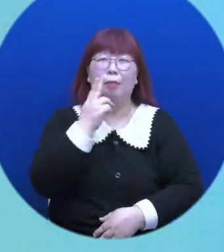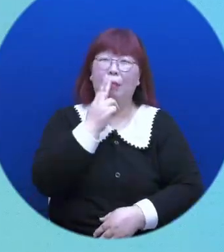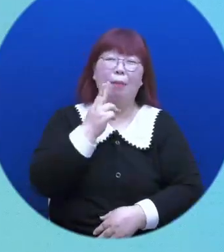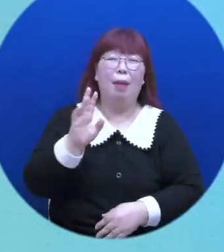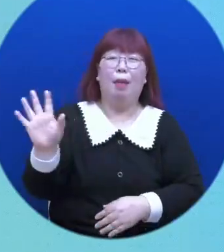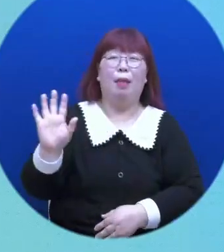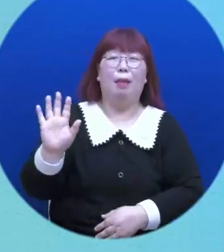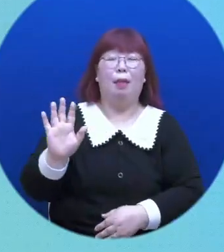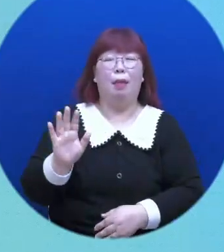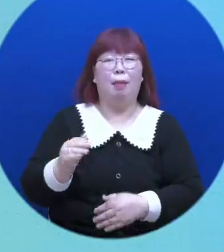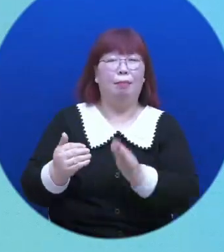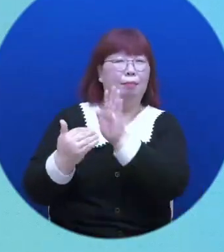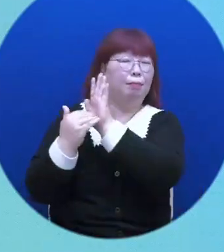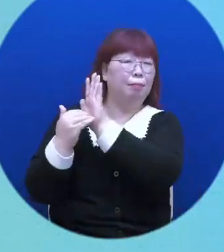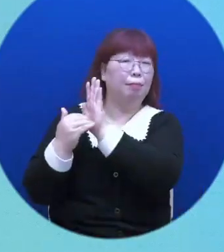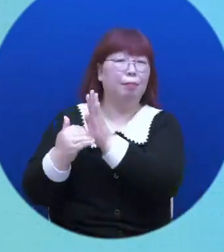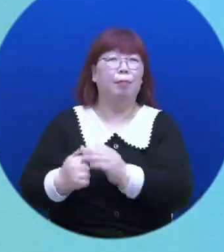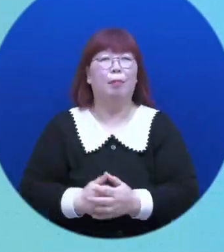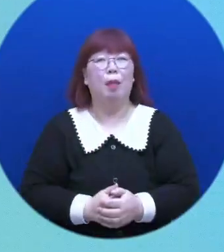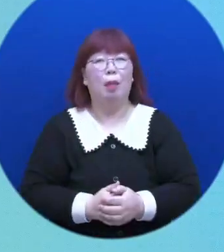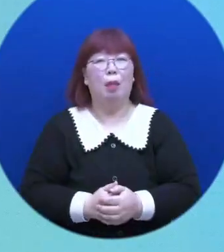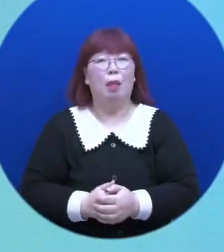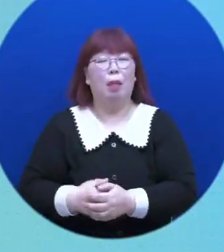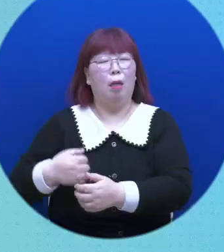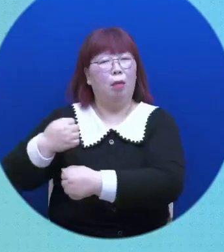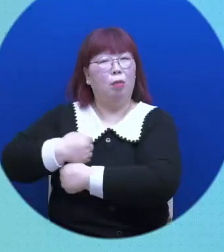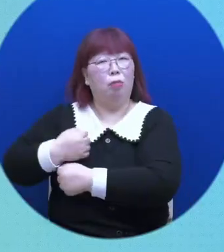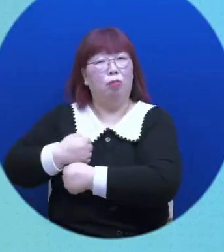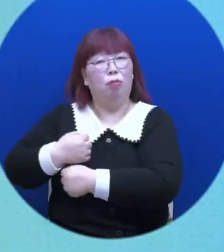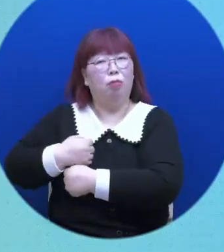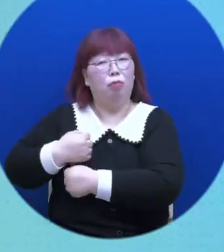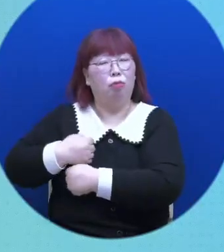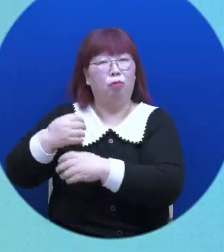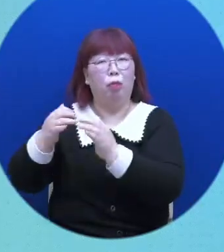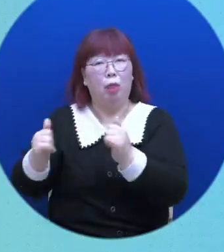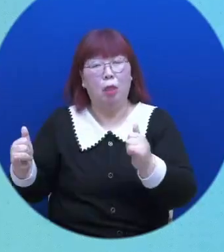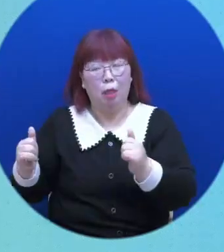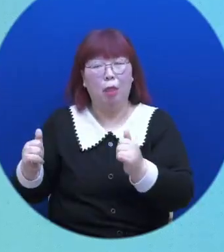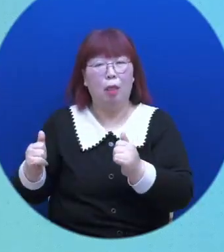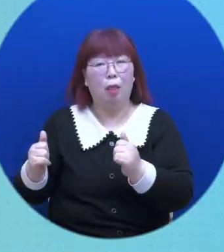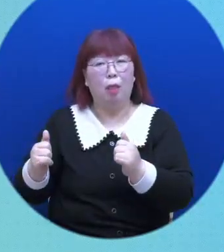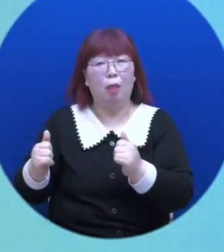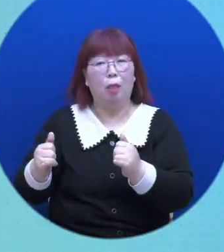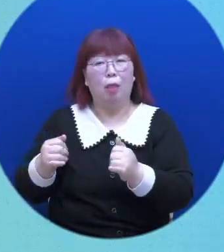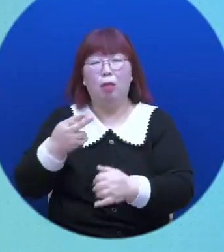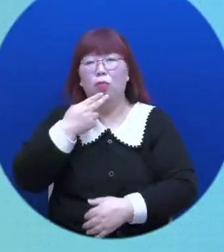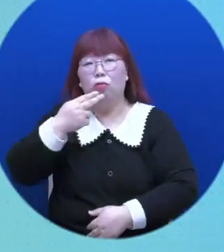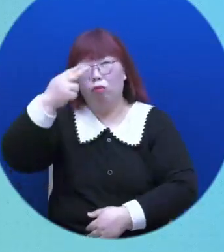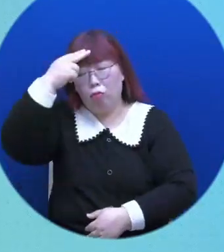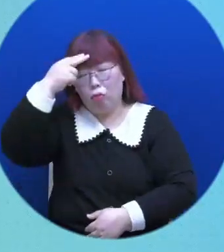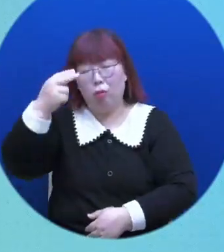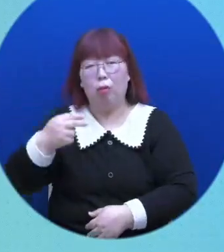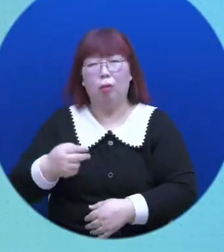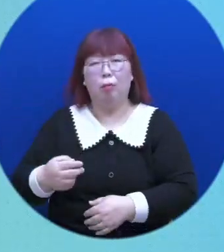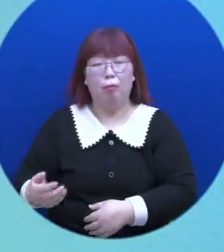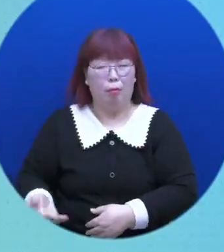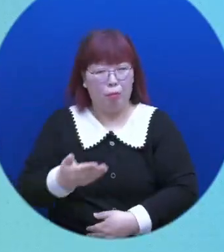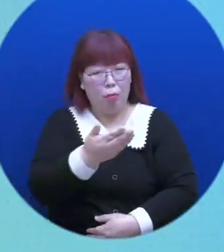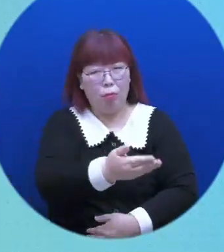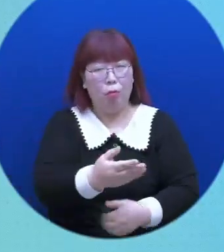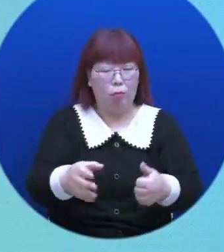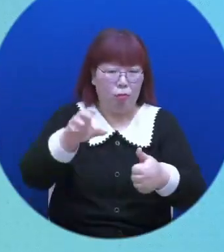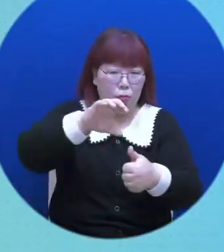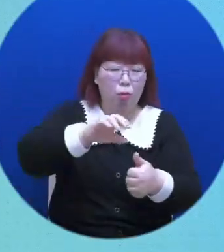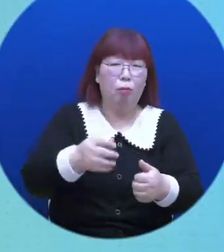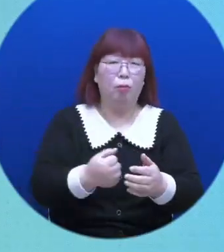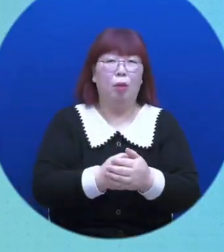피우질 않아요. 사용을 해요. 한 잔을 가다가 또 가방에서 술을 하나 꺼내더니 한 잔 짜라주면서